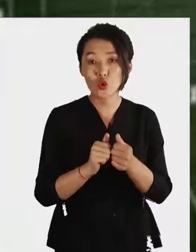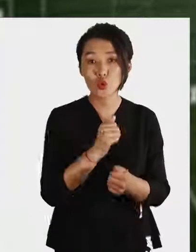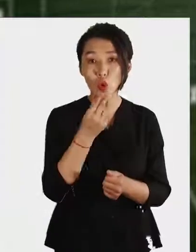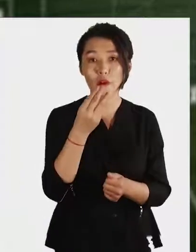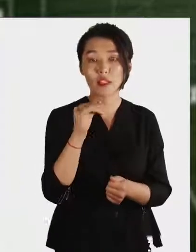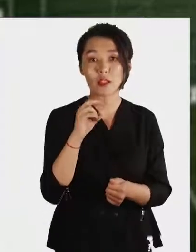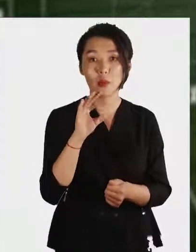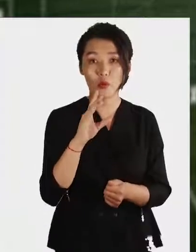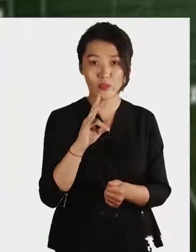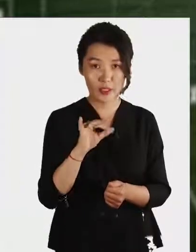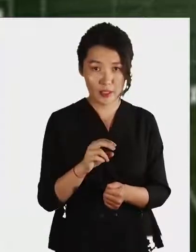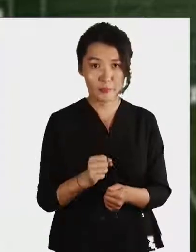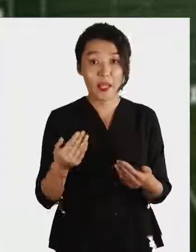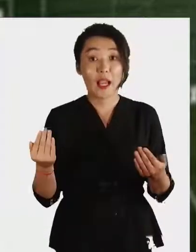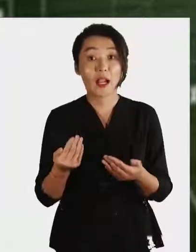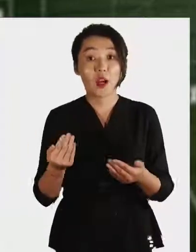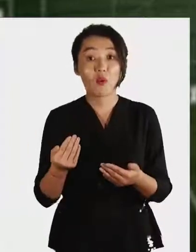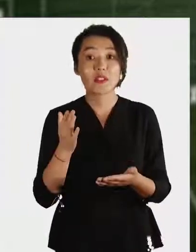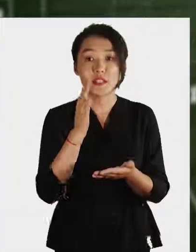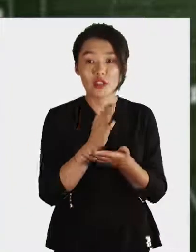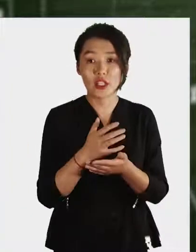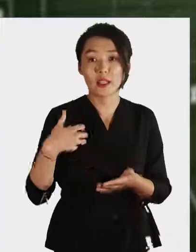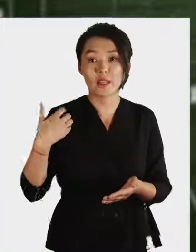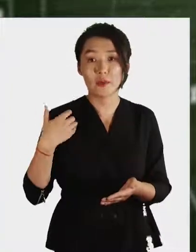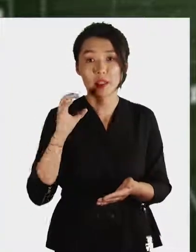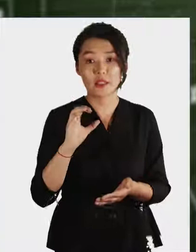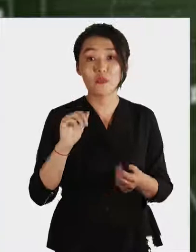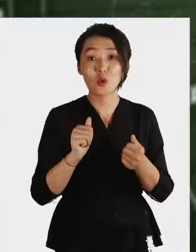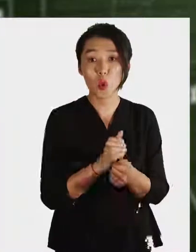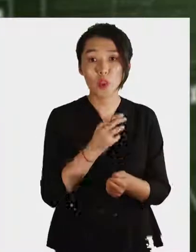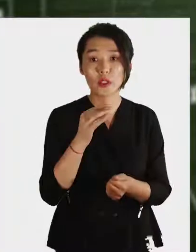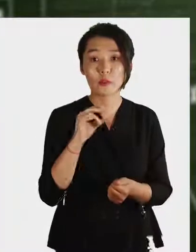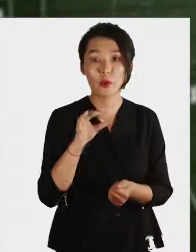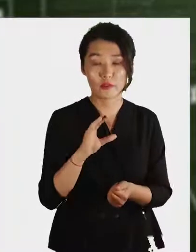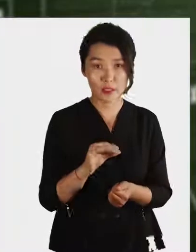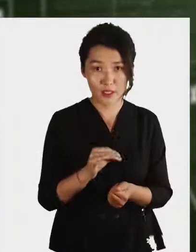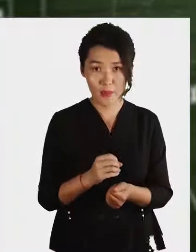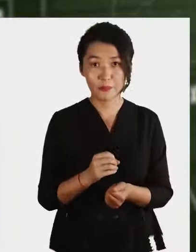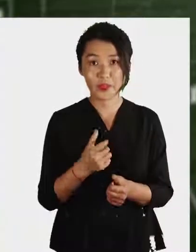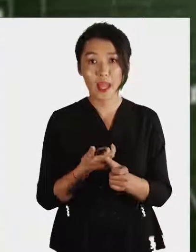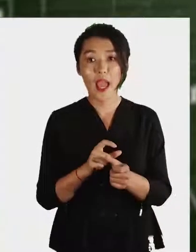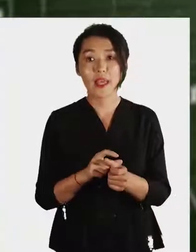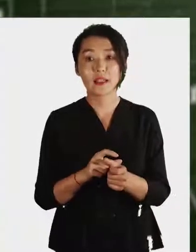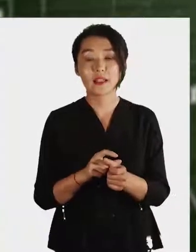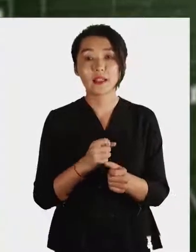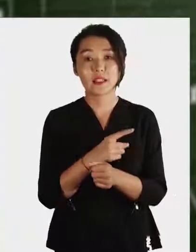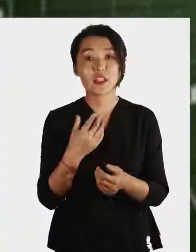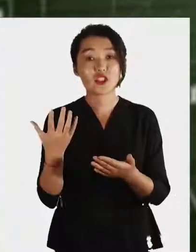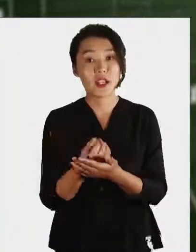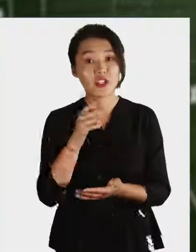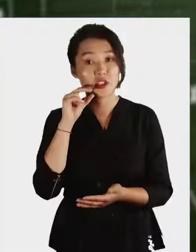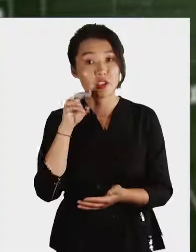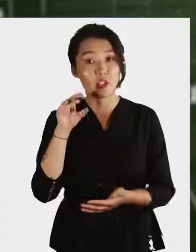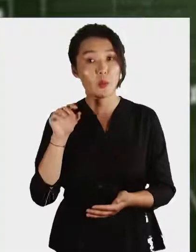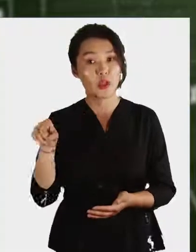шиповника. Каково содержание витамина С в сухом шиповнике? Это тип задачи на нахождение числа